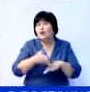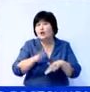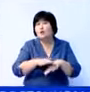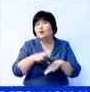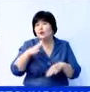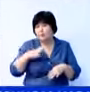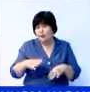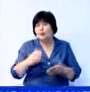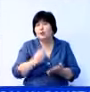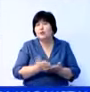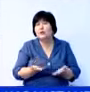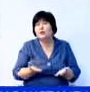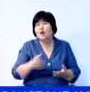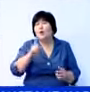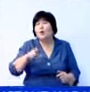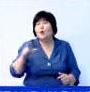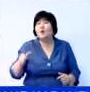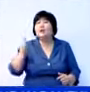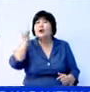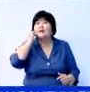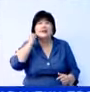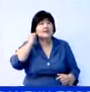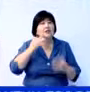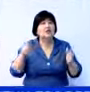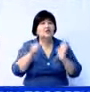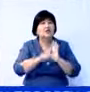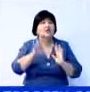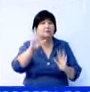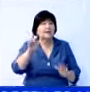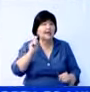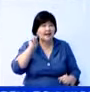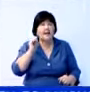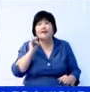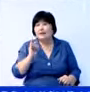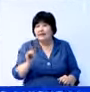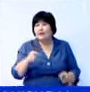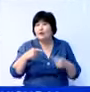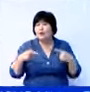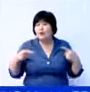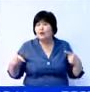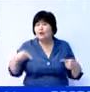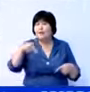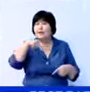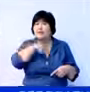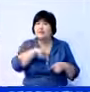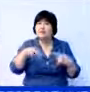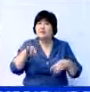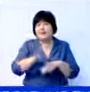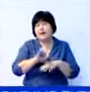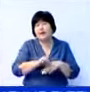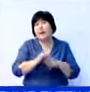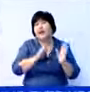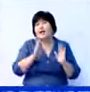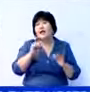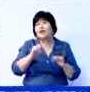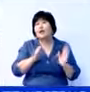переносятся люди старше 65 лет и с другими хроническими заболеваниями. Режим